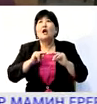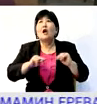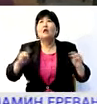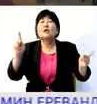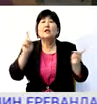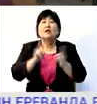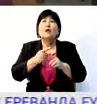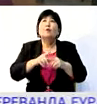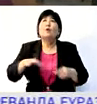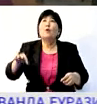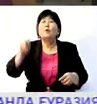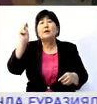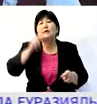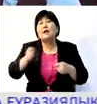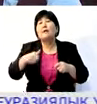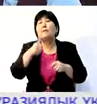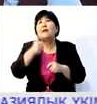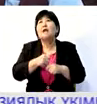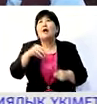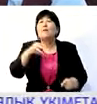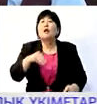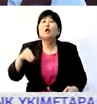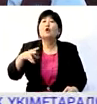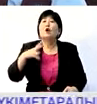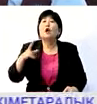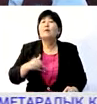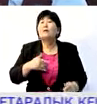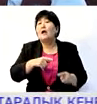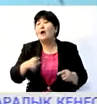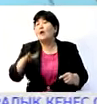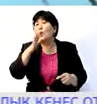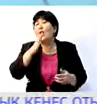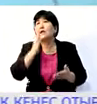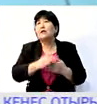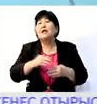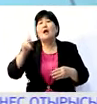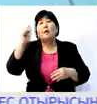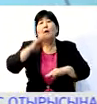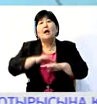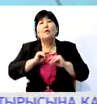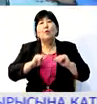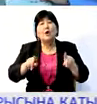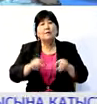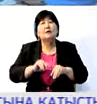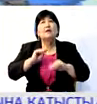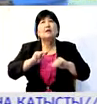алды. Бұл облыстық білім басқармасының басшысы Майра Тұрғанбайқызының араға ұзақ уақыт салып, пән мұғалімі ретінде сабақ